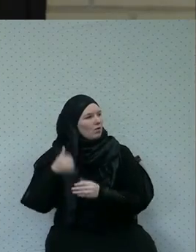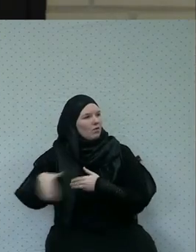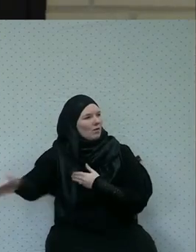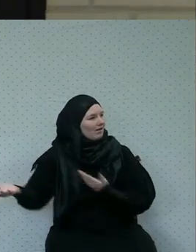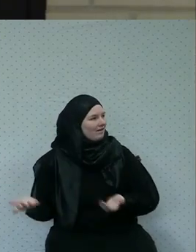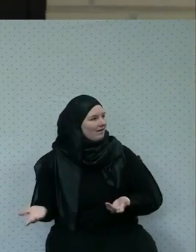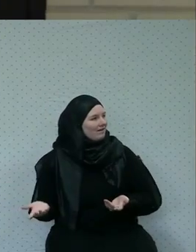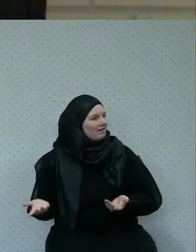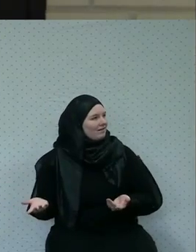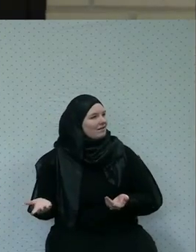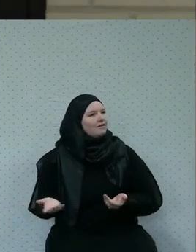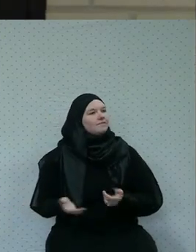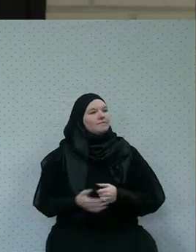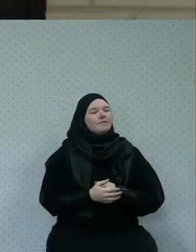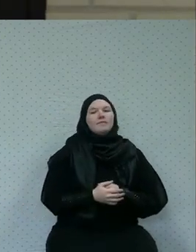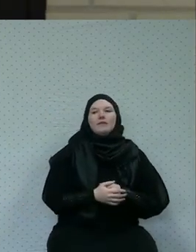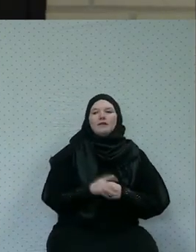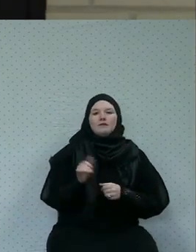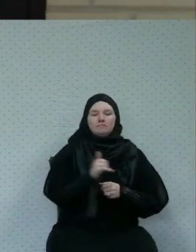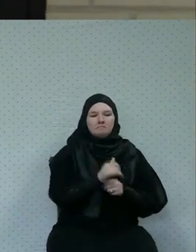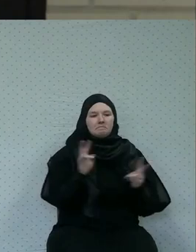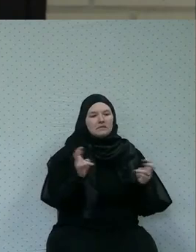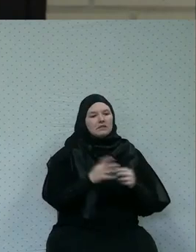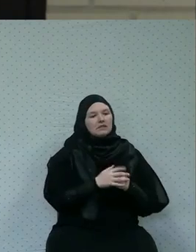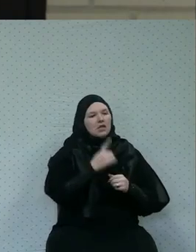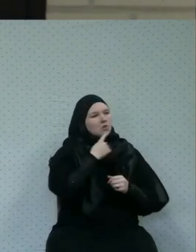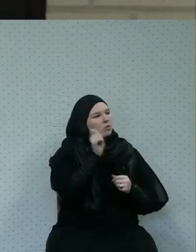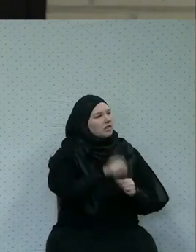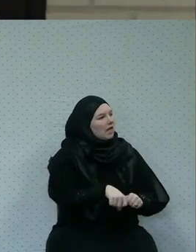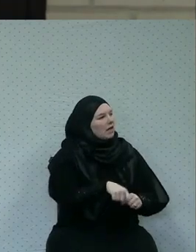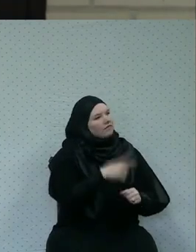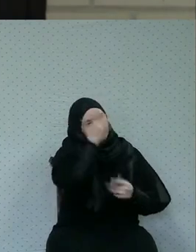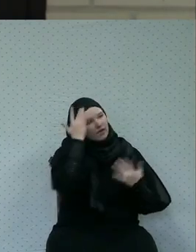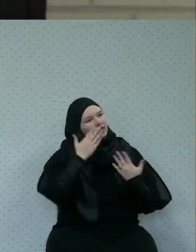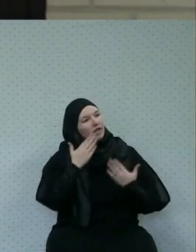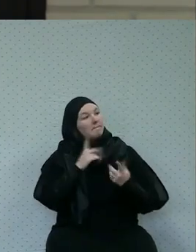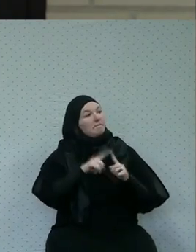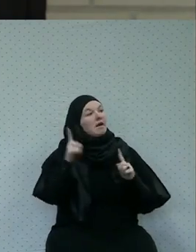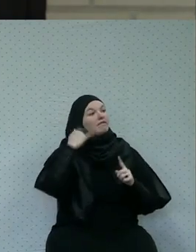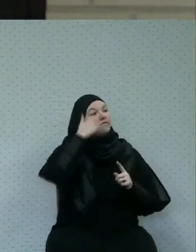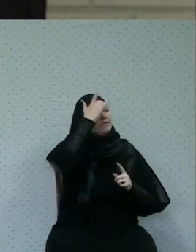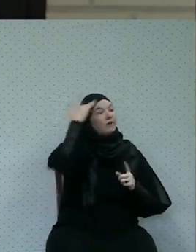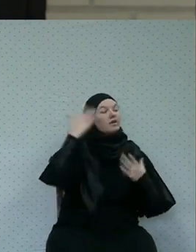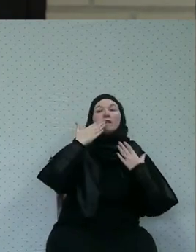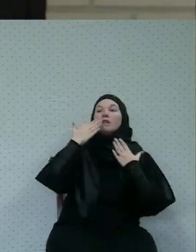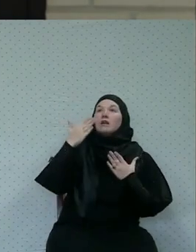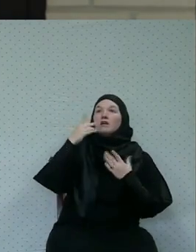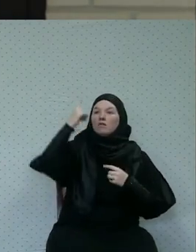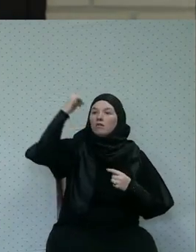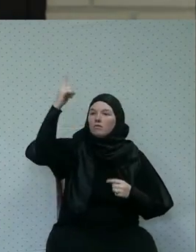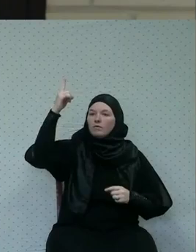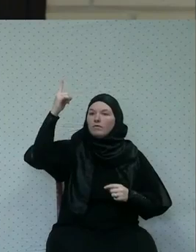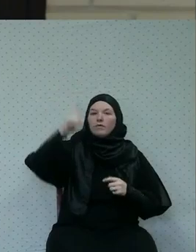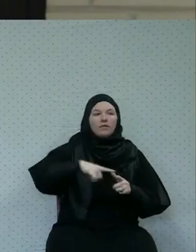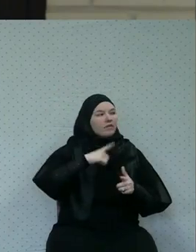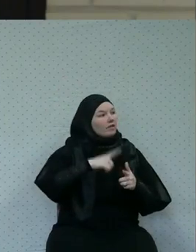الْكَافِرُونَ. You can take some people for granted, which is wrong. But if you take Allah for granted, the Quran is